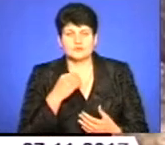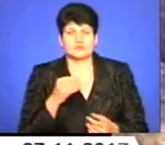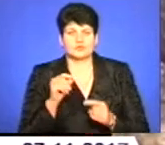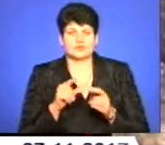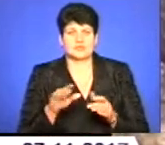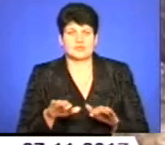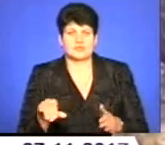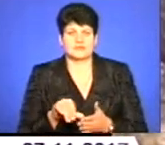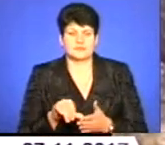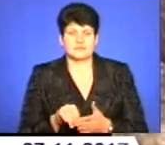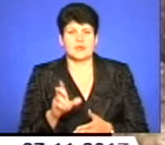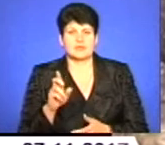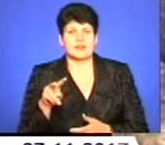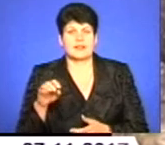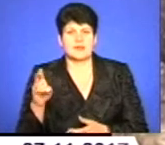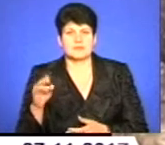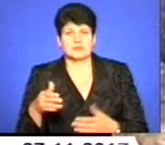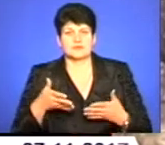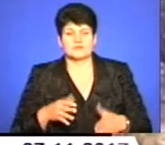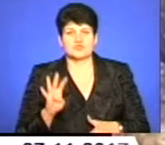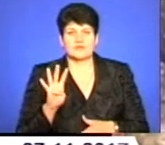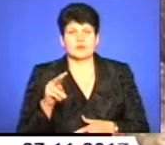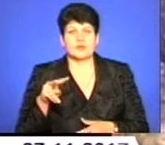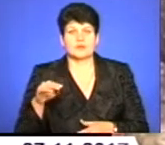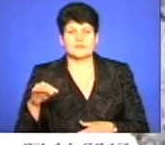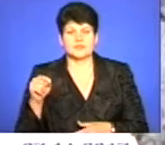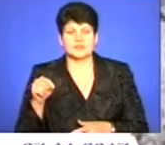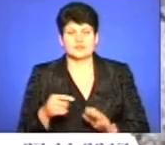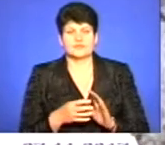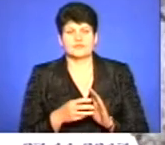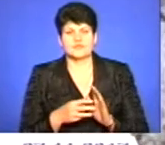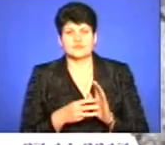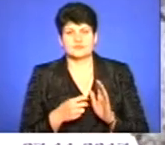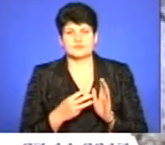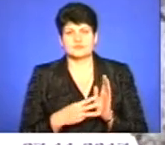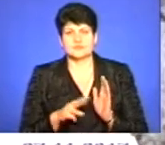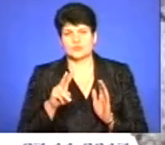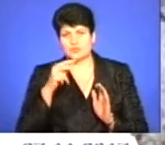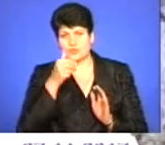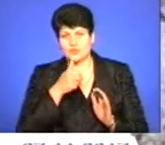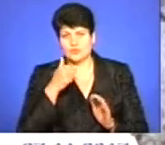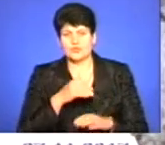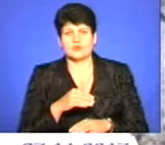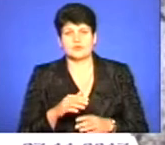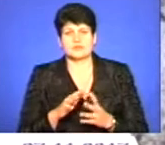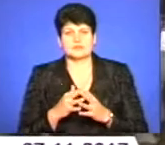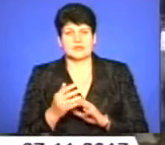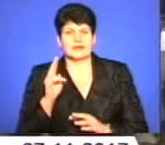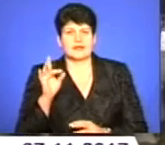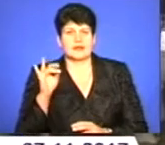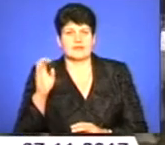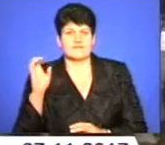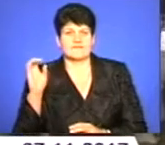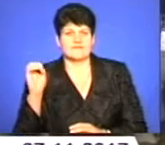діти. Богдан Лепкий народився 4 листопада 1872 року на хуторі Кривеньким, що на Тернопільщині.